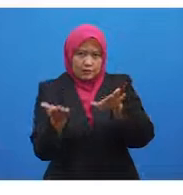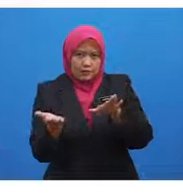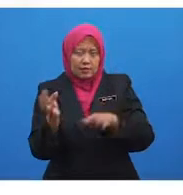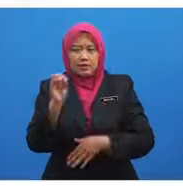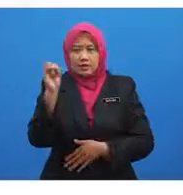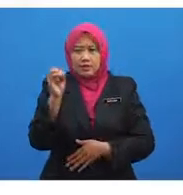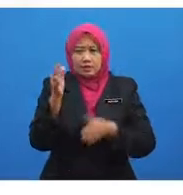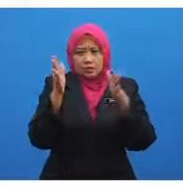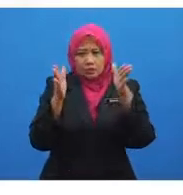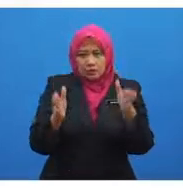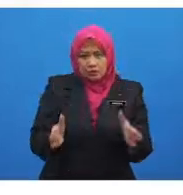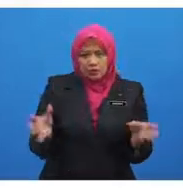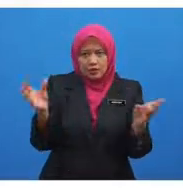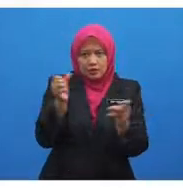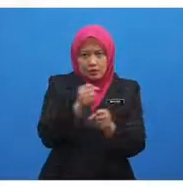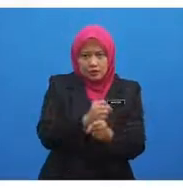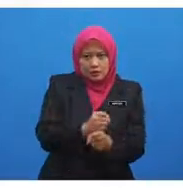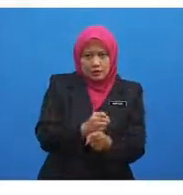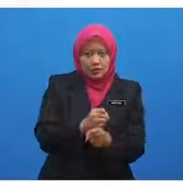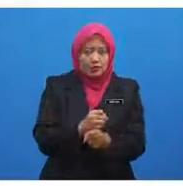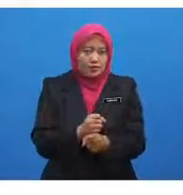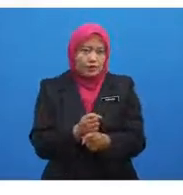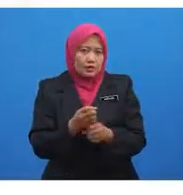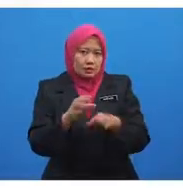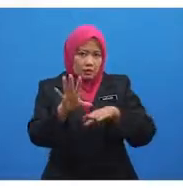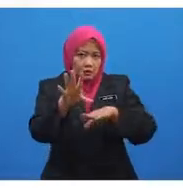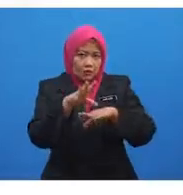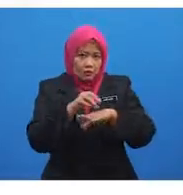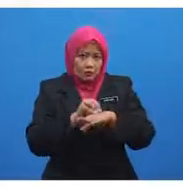tiada orang dapat meniru